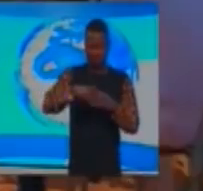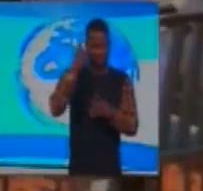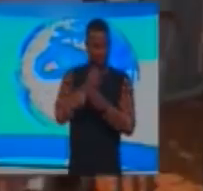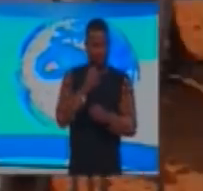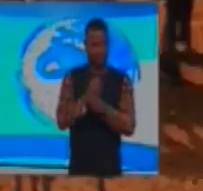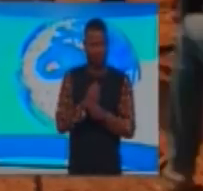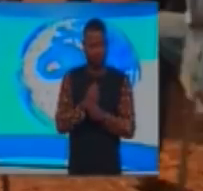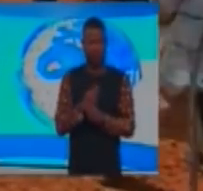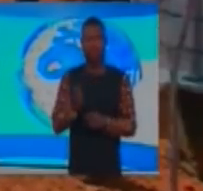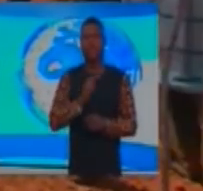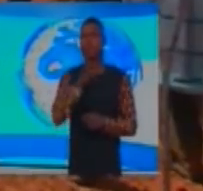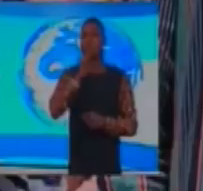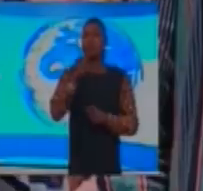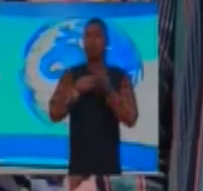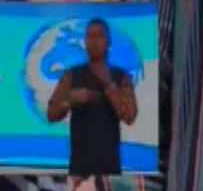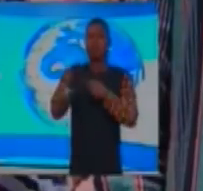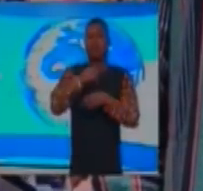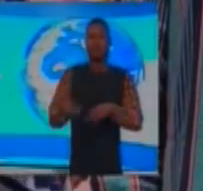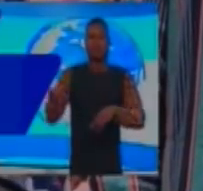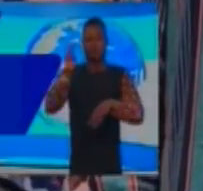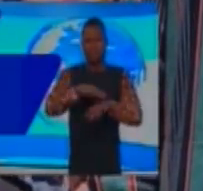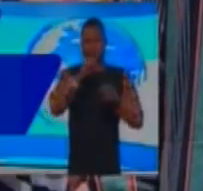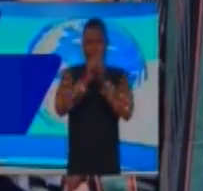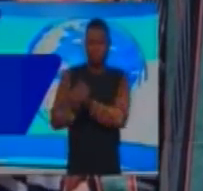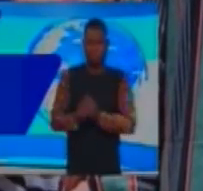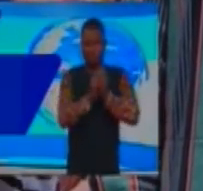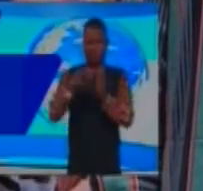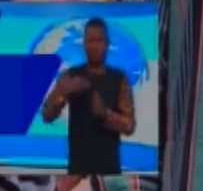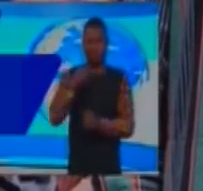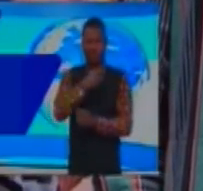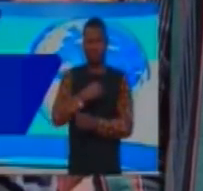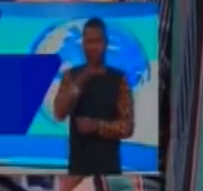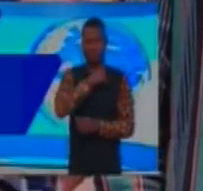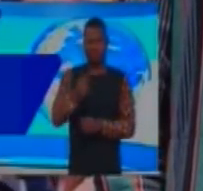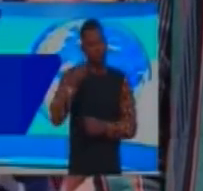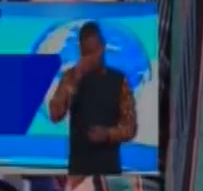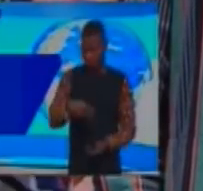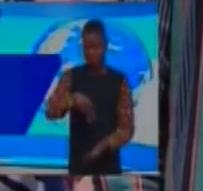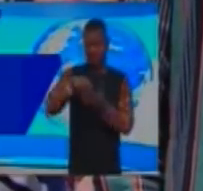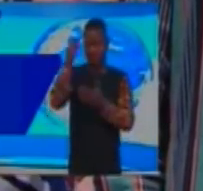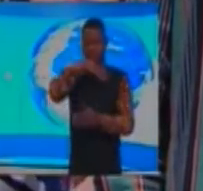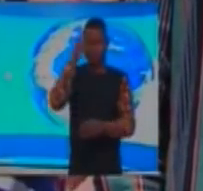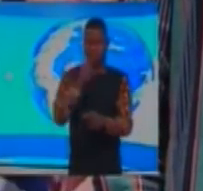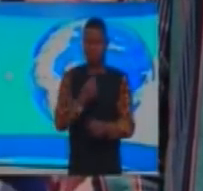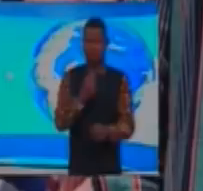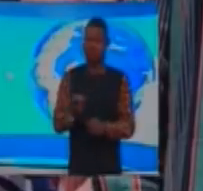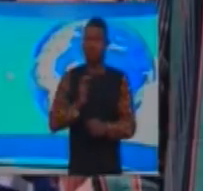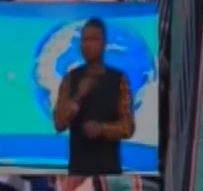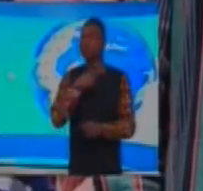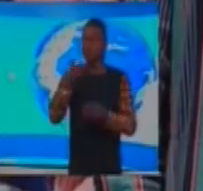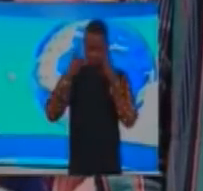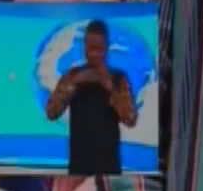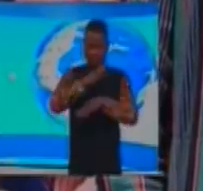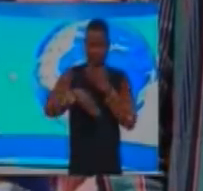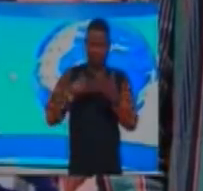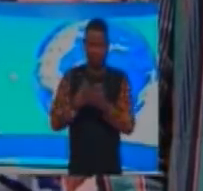bataille. Nous sommes venus mettre en jambes nos militants en ordre de bataille. C'est pourquoi d'ailleurs nous avons déclaré toutes les structures qui ont